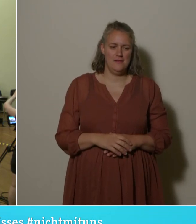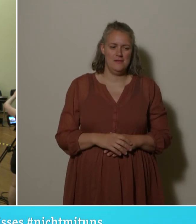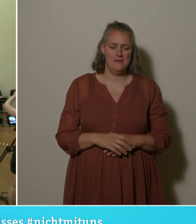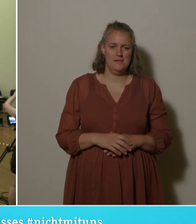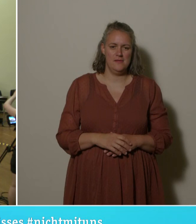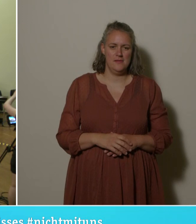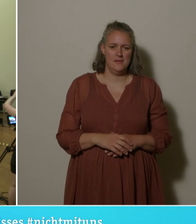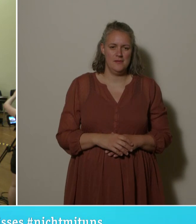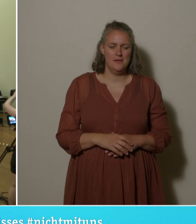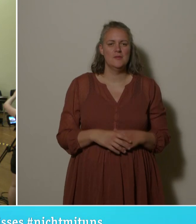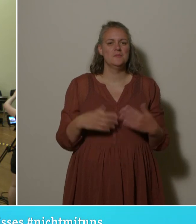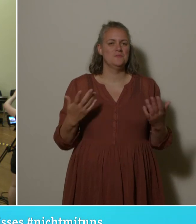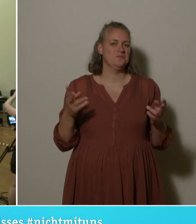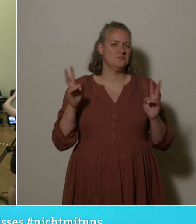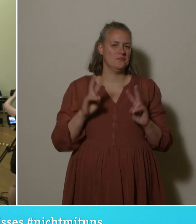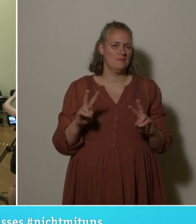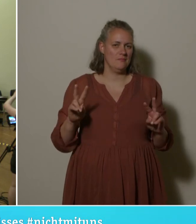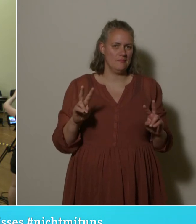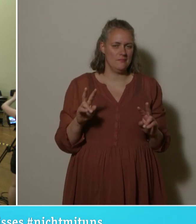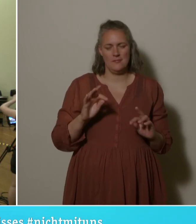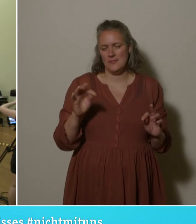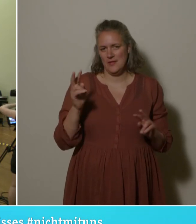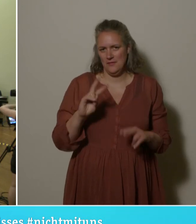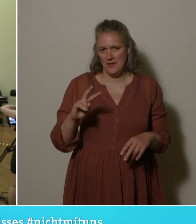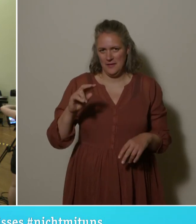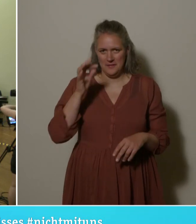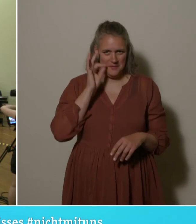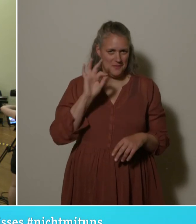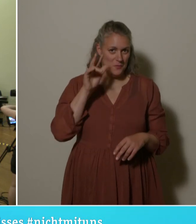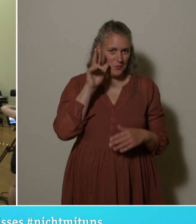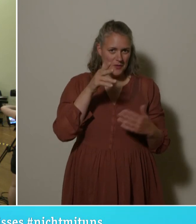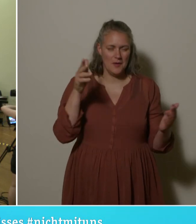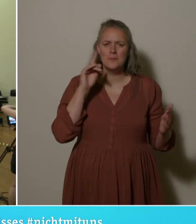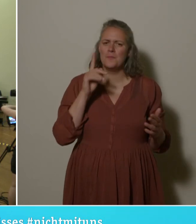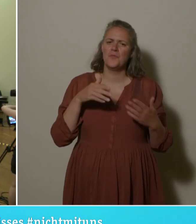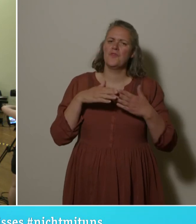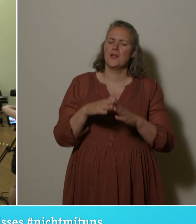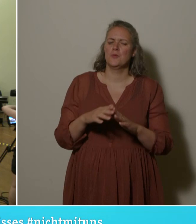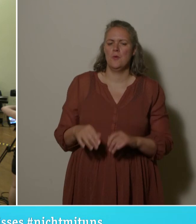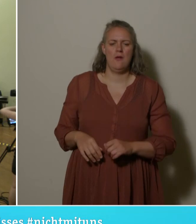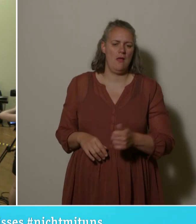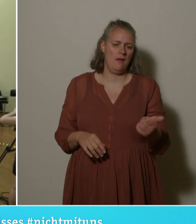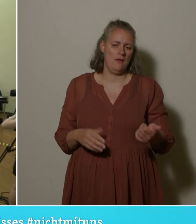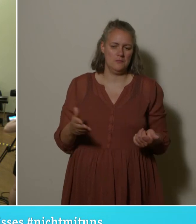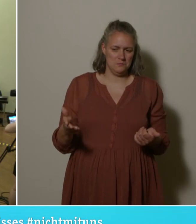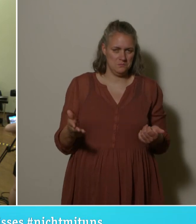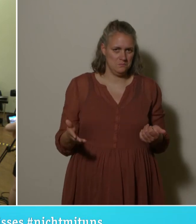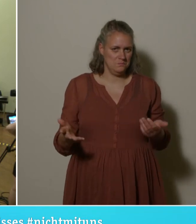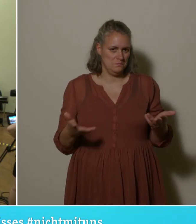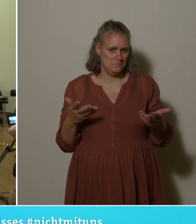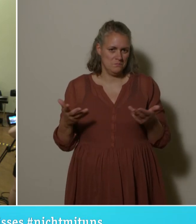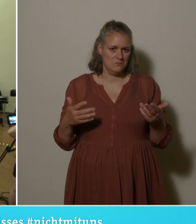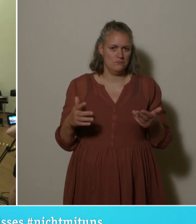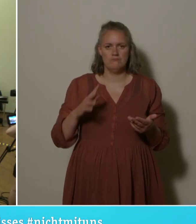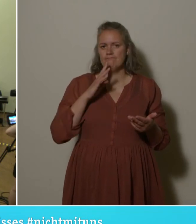So. Sehr geehrte Damen und Herren, ich nehme an, auch die Fraktion der Linken wird mir weitere Redezeit